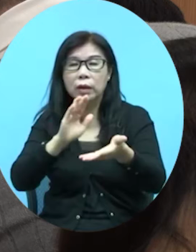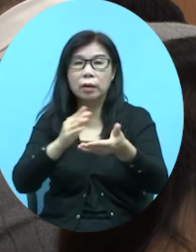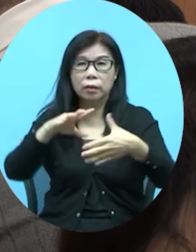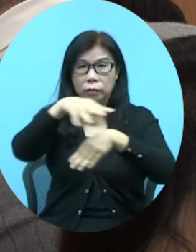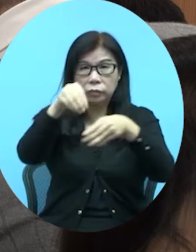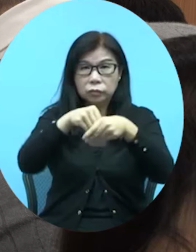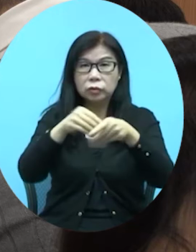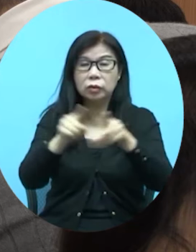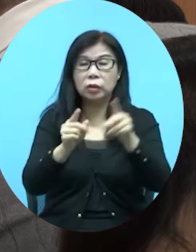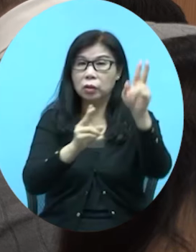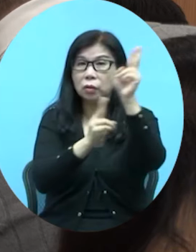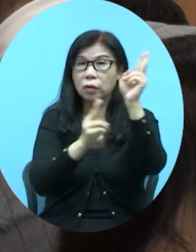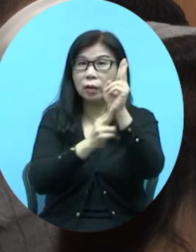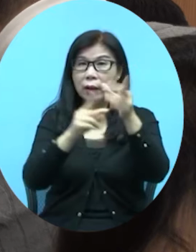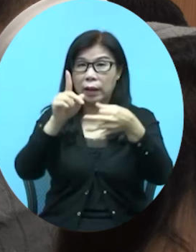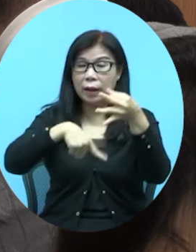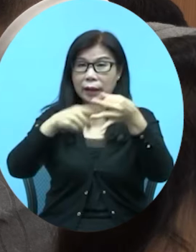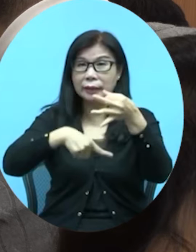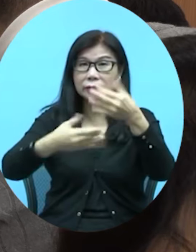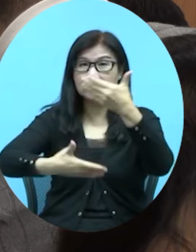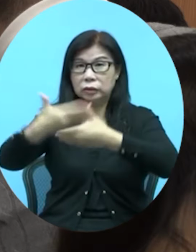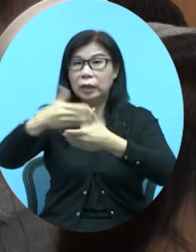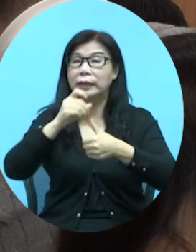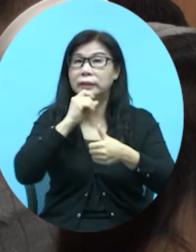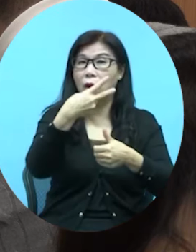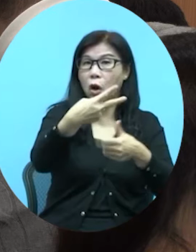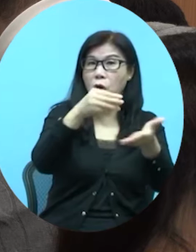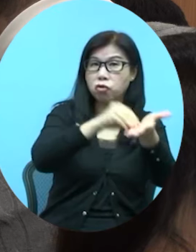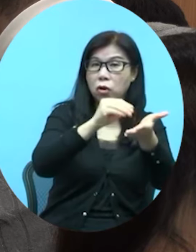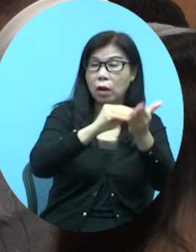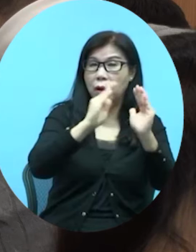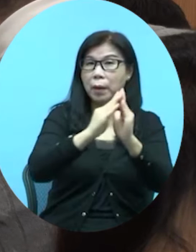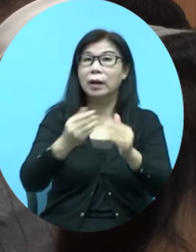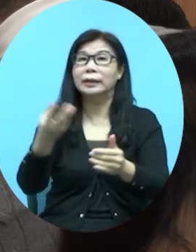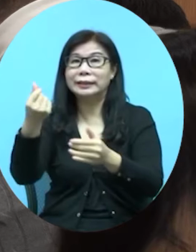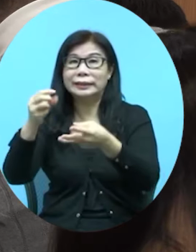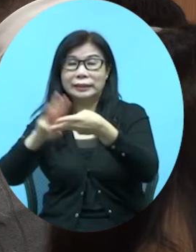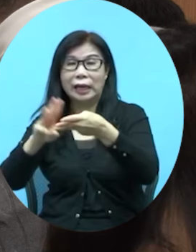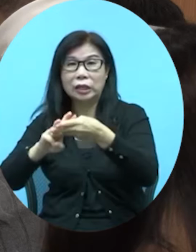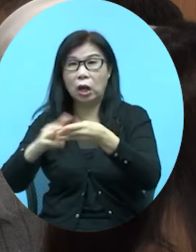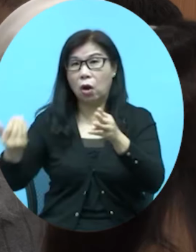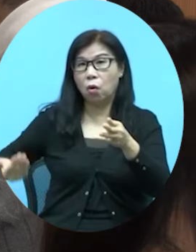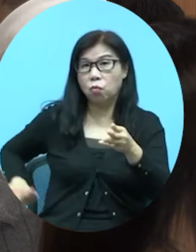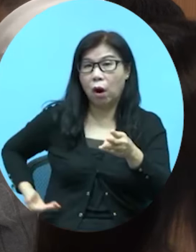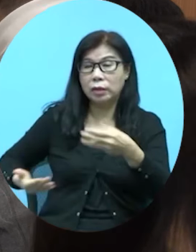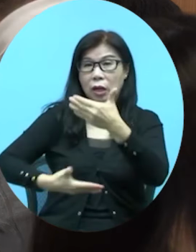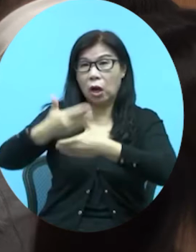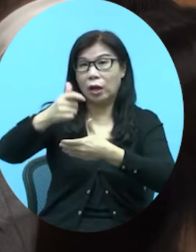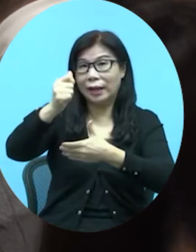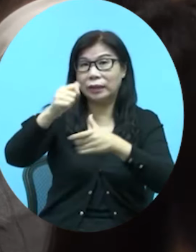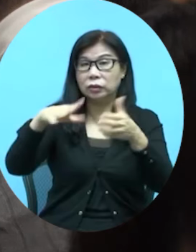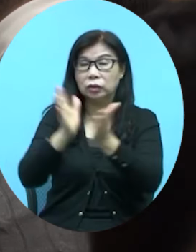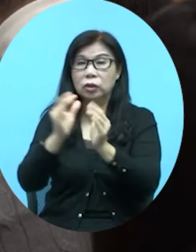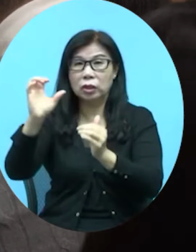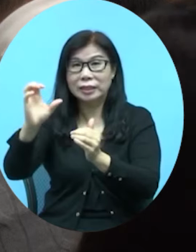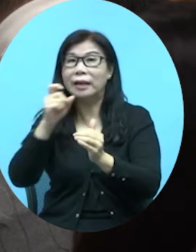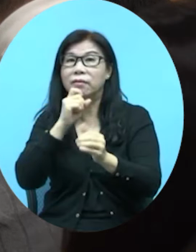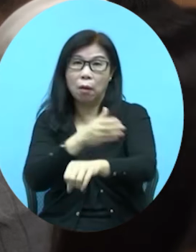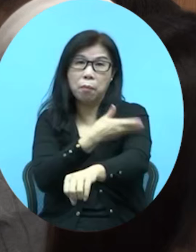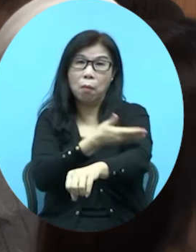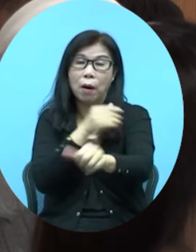旺角利文大厦有两个案例沙田翠华花园有A座两个案例C座是保安